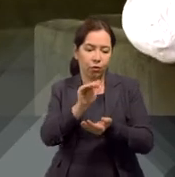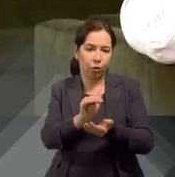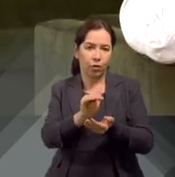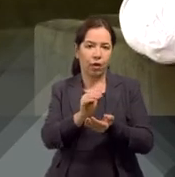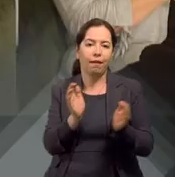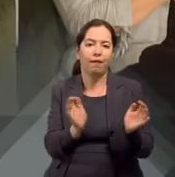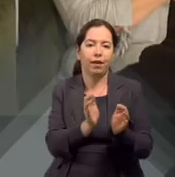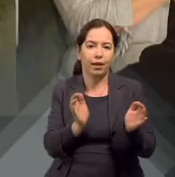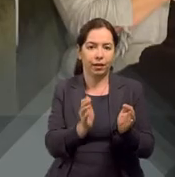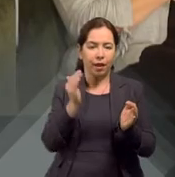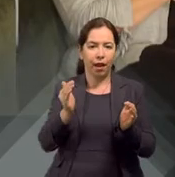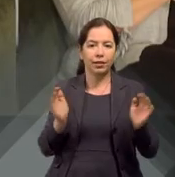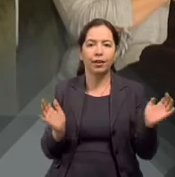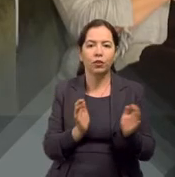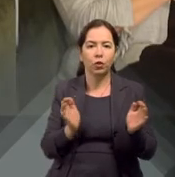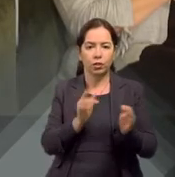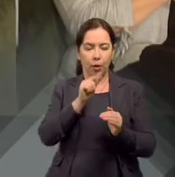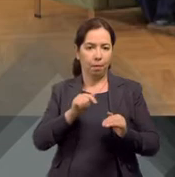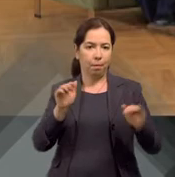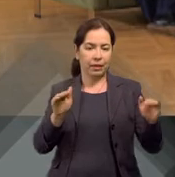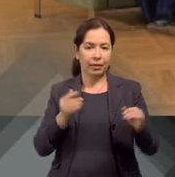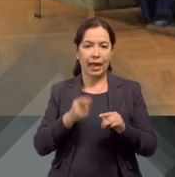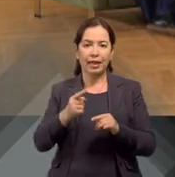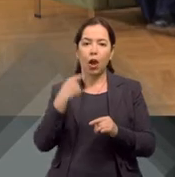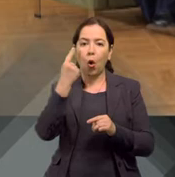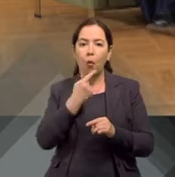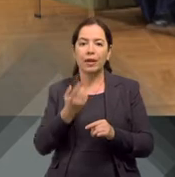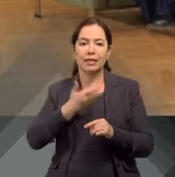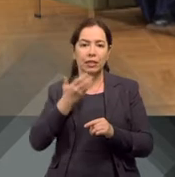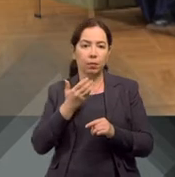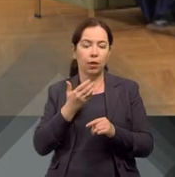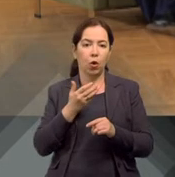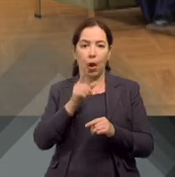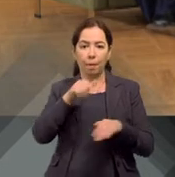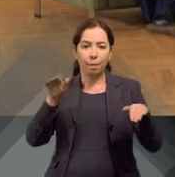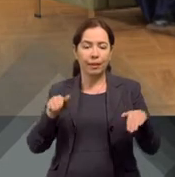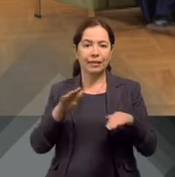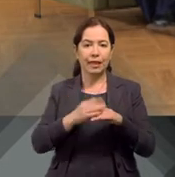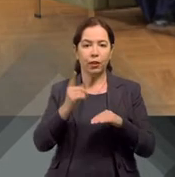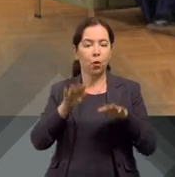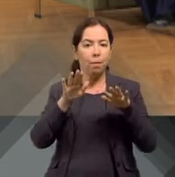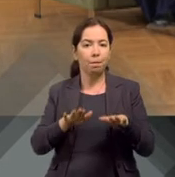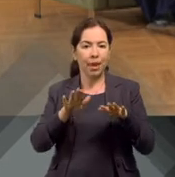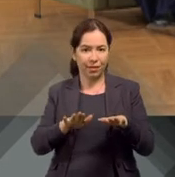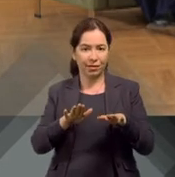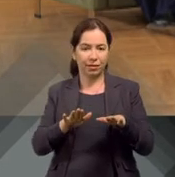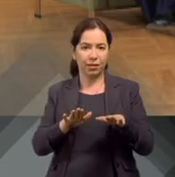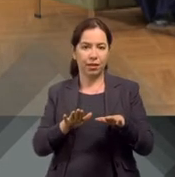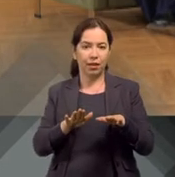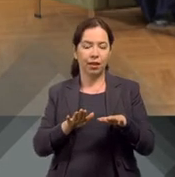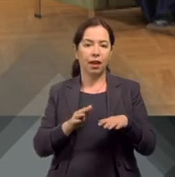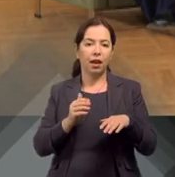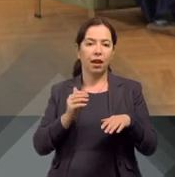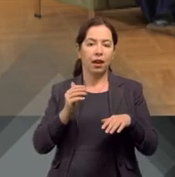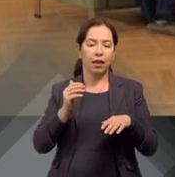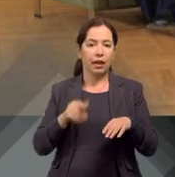с птенцами. Она высиживает. Это образ тепла. Она никуда не движется. Она на месте сидит. Она носится с миром. Да?